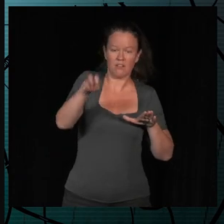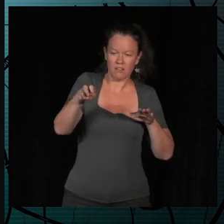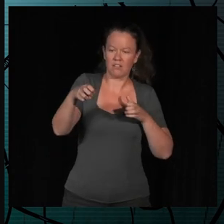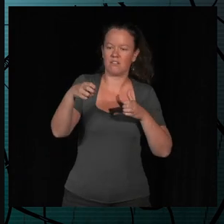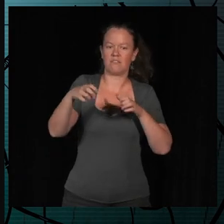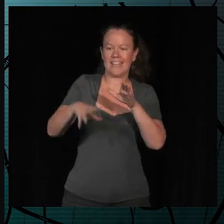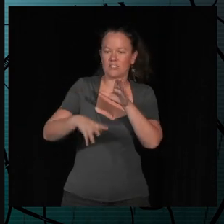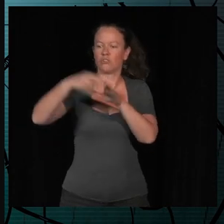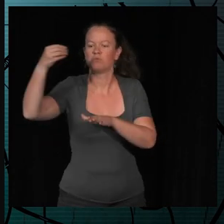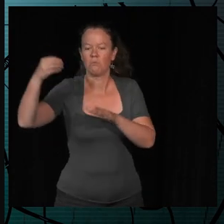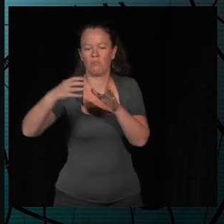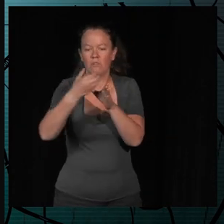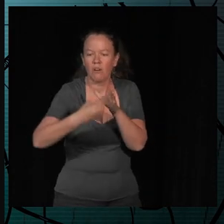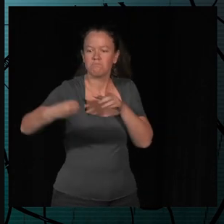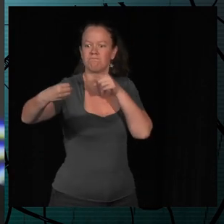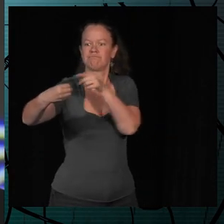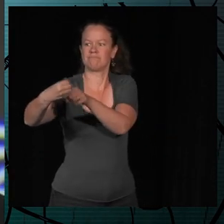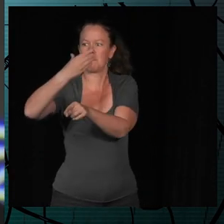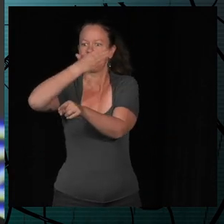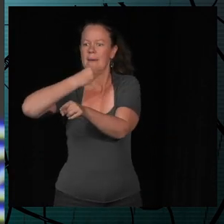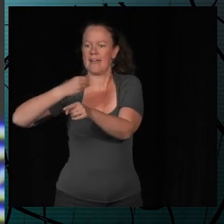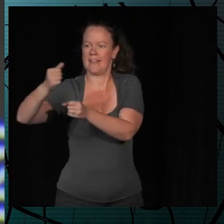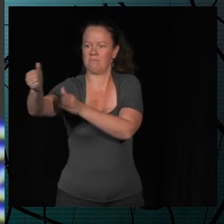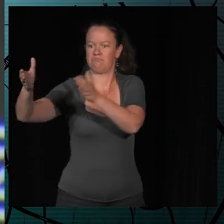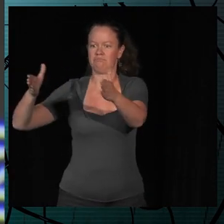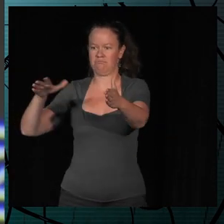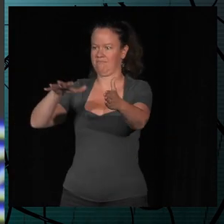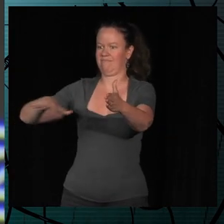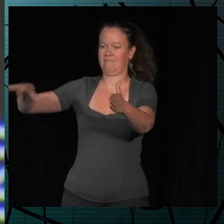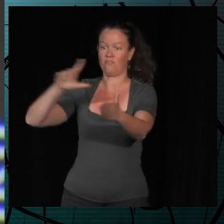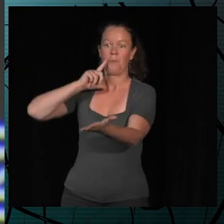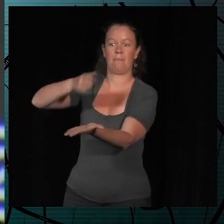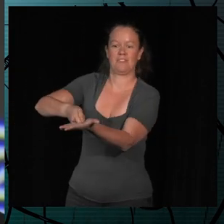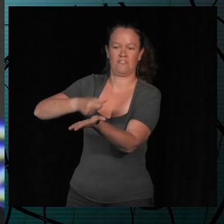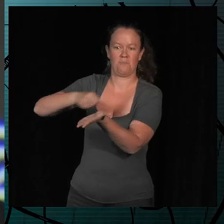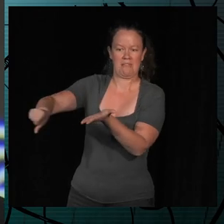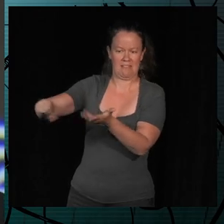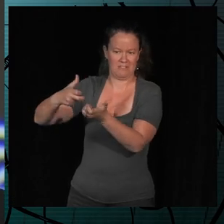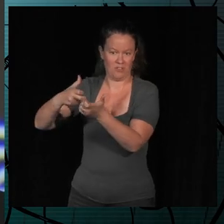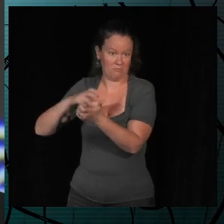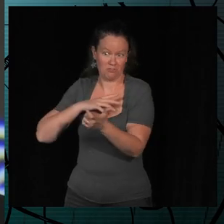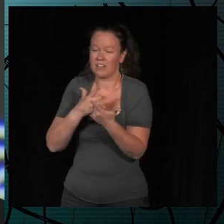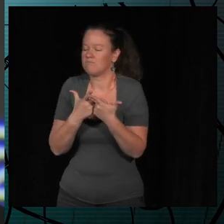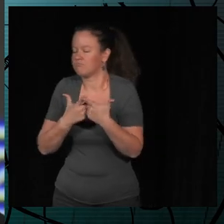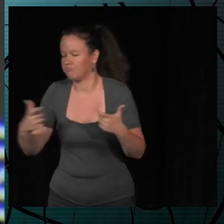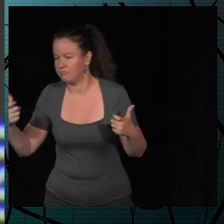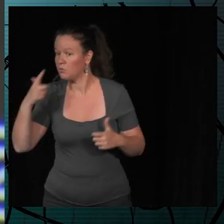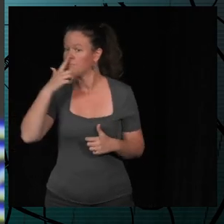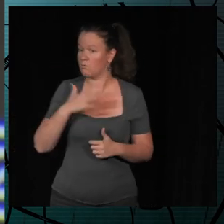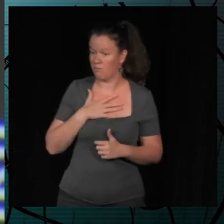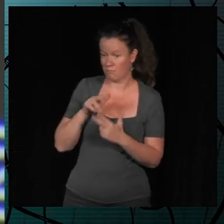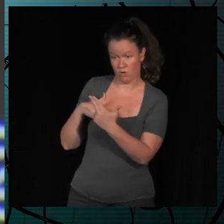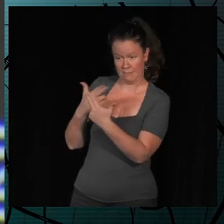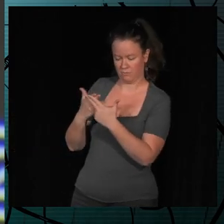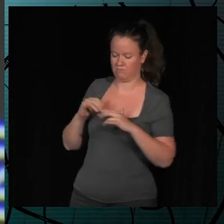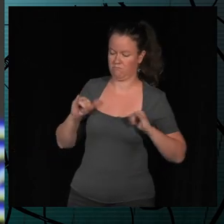a une extension très belle les les esthètes veulent y aller il payent donc jeux vidéo pensez pas cassable alors